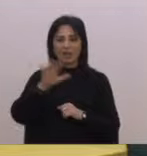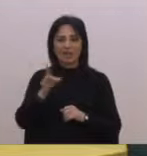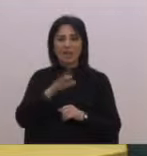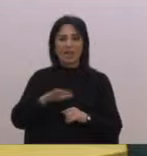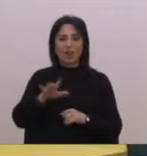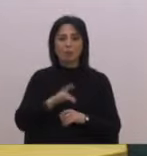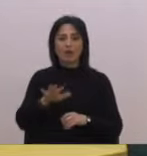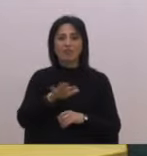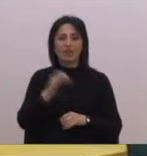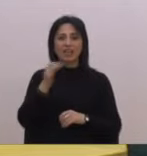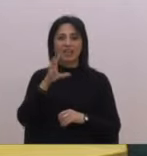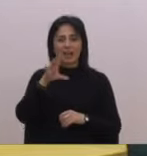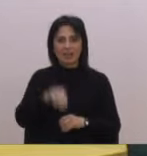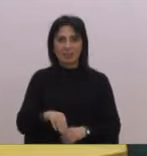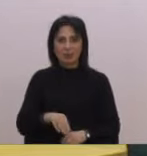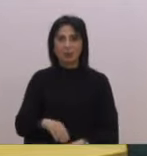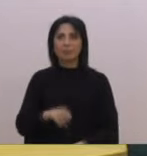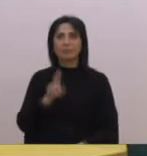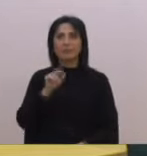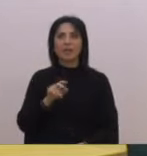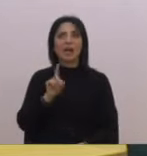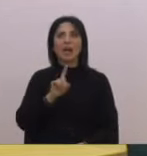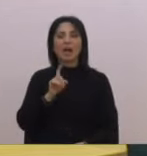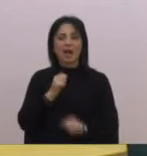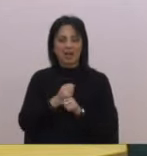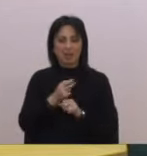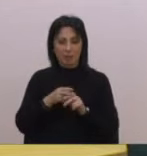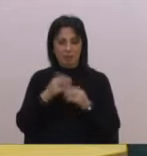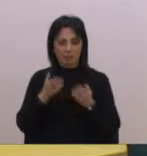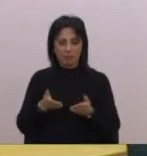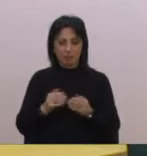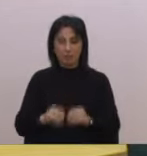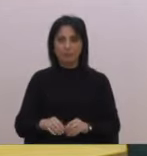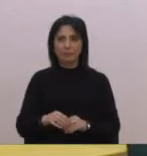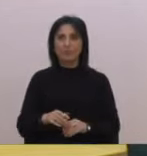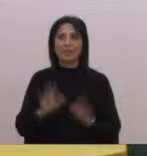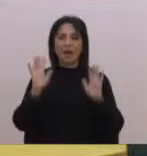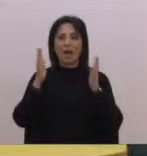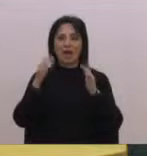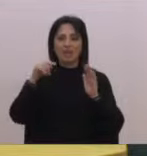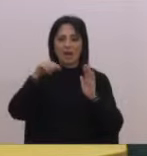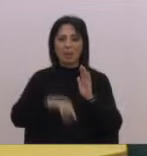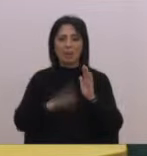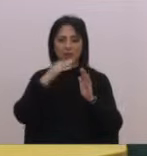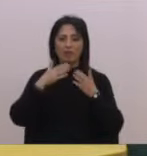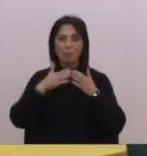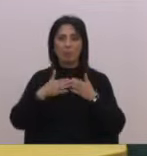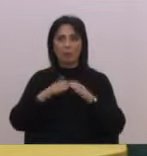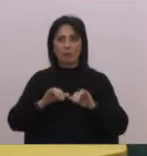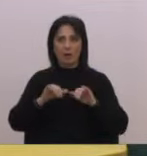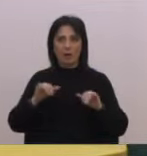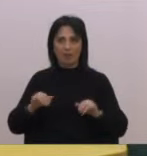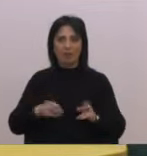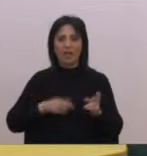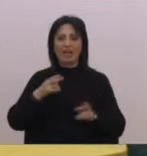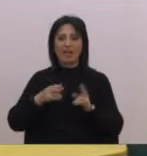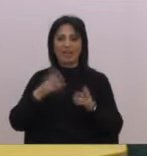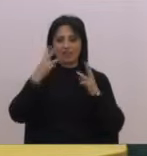რეგიონის ქვეყნების ინტერესებში. და კერძოდ რა აკეთდება ამისათვის? ანაკლიის ღრმაწვლოვანი პორტის განვითარება,